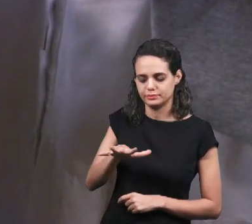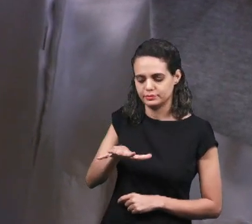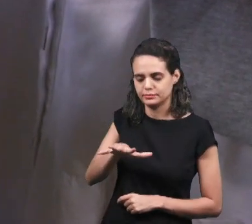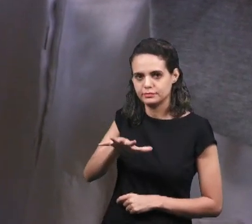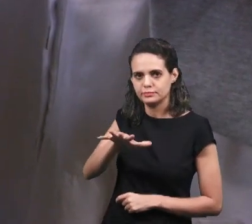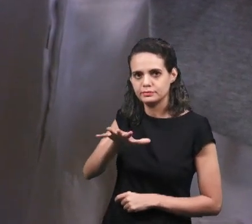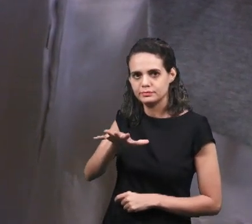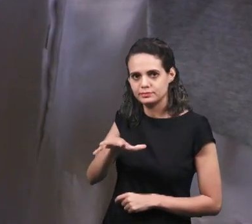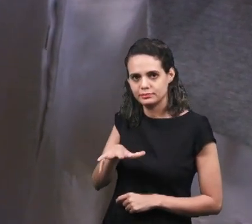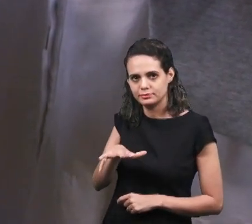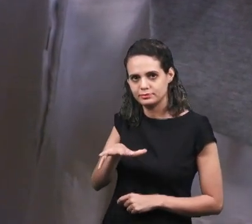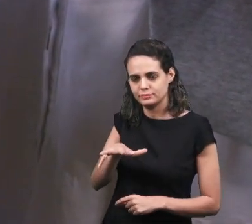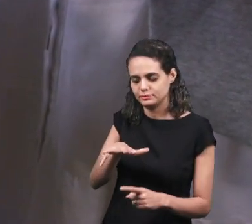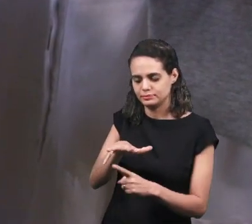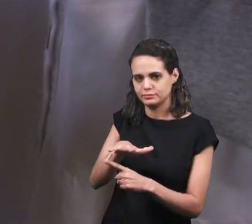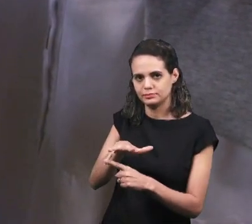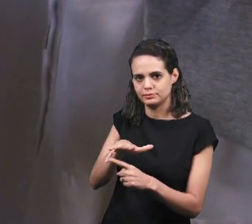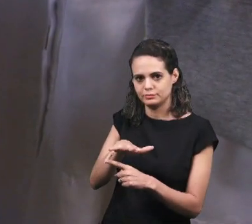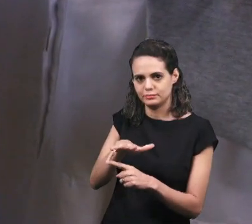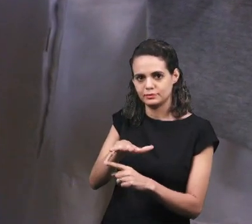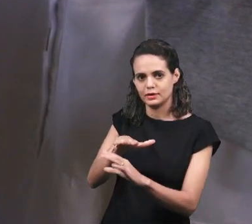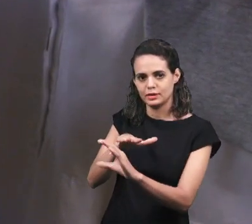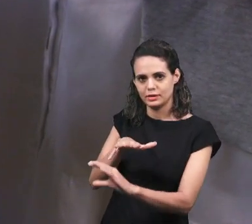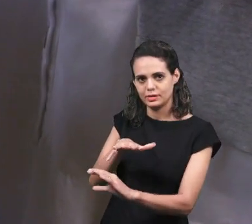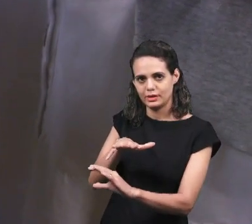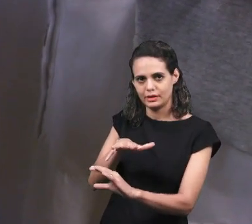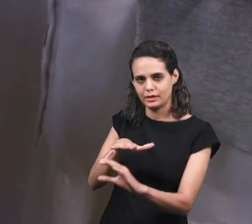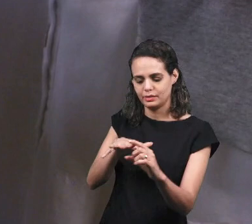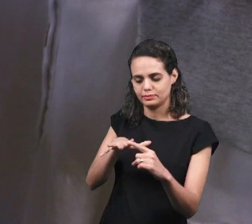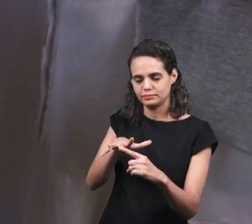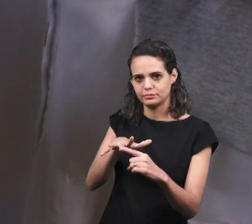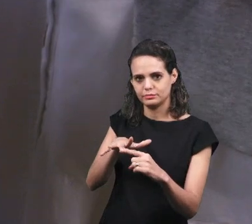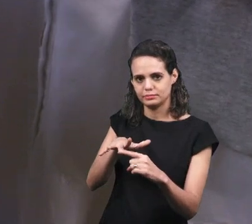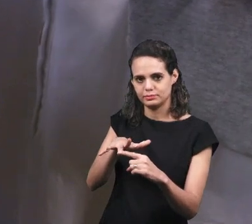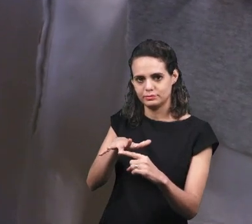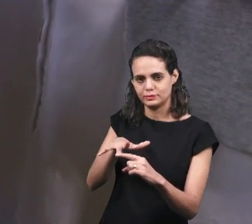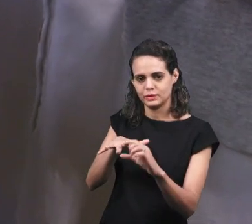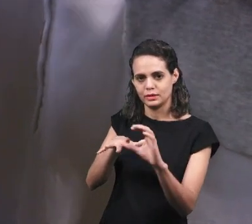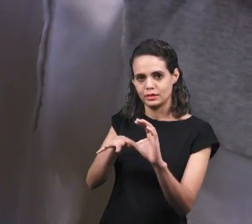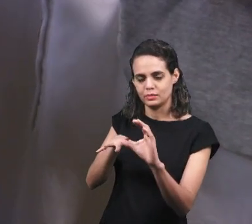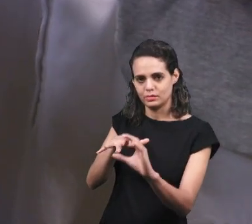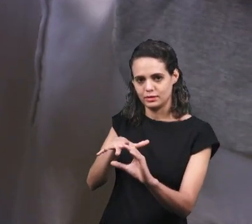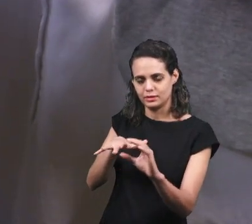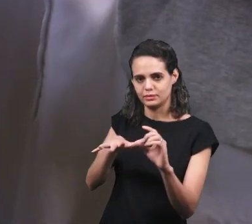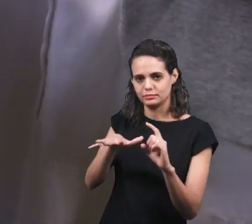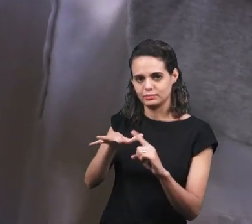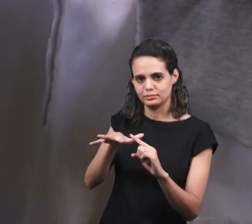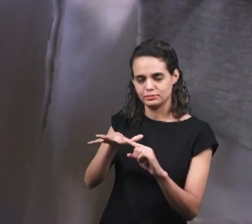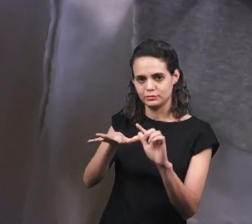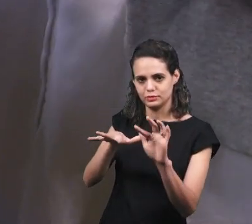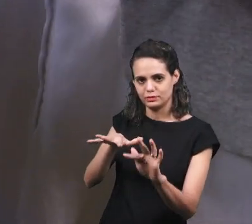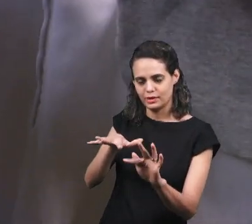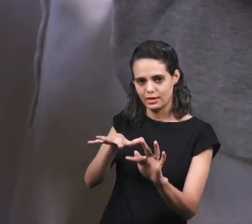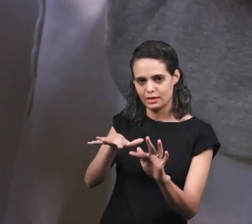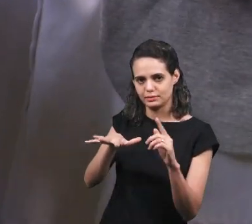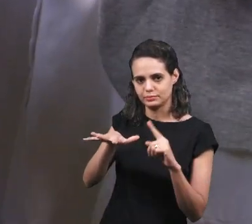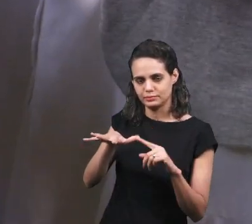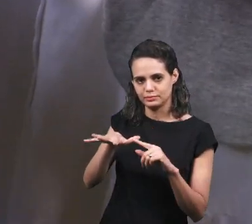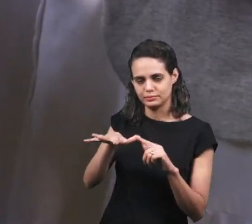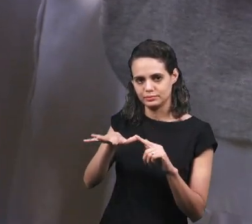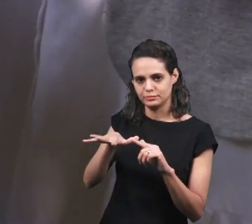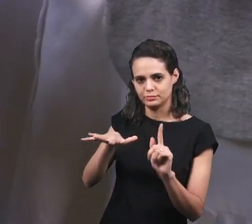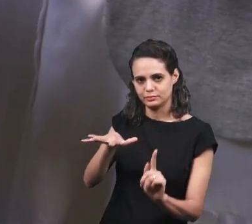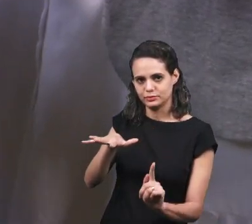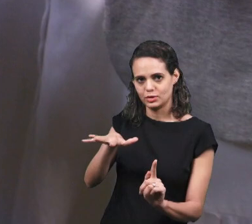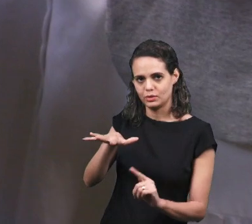de manière que le doigt 5 le Do, doigt 4 au Ré, 3 au Mi, 2 au Fa et doigt 1 au Sol. Et